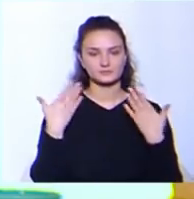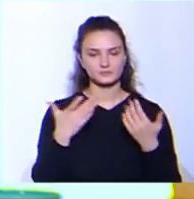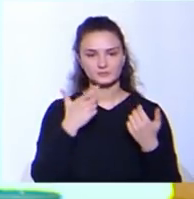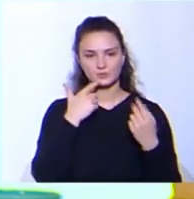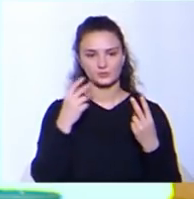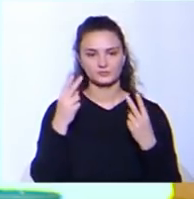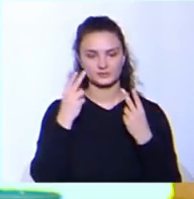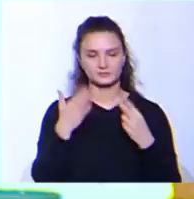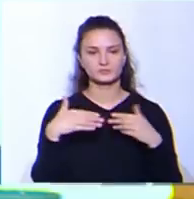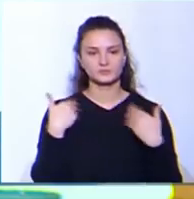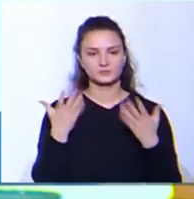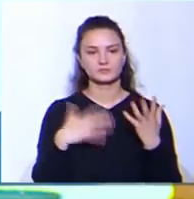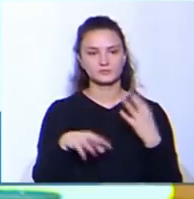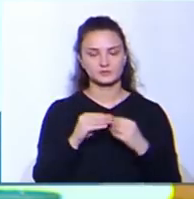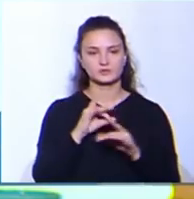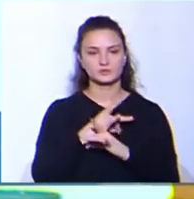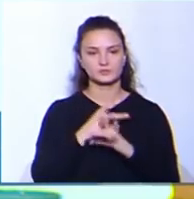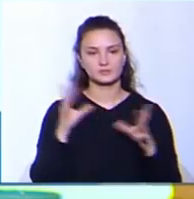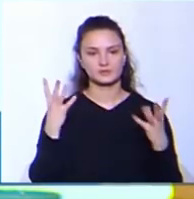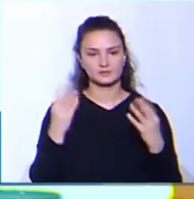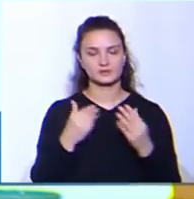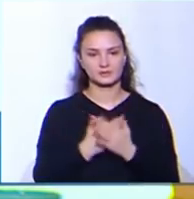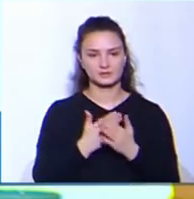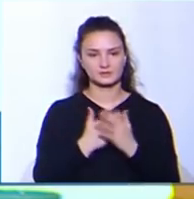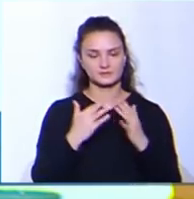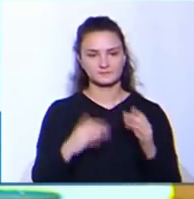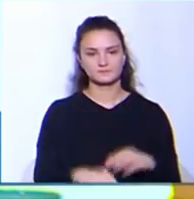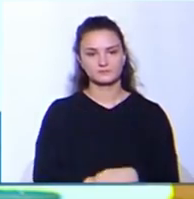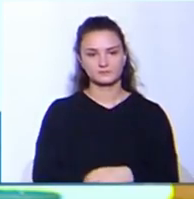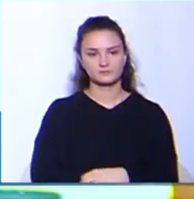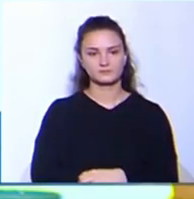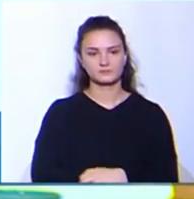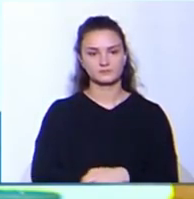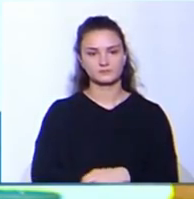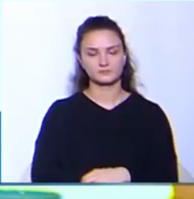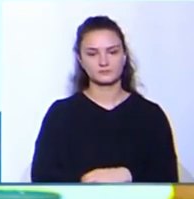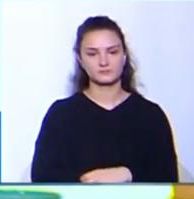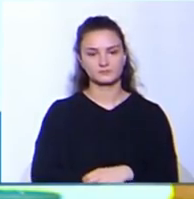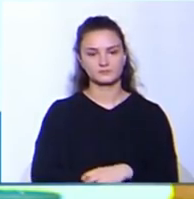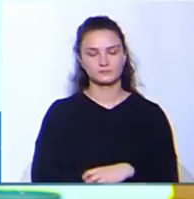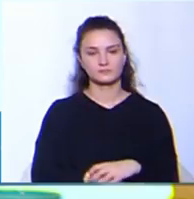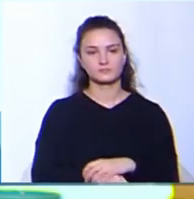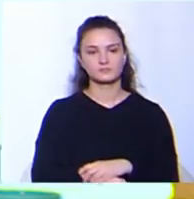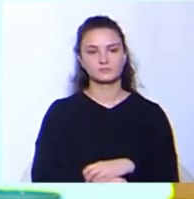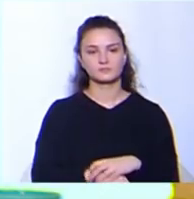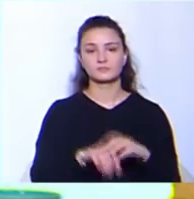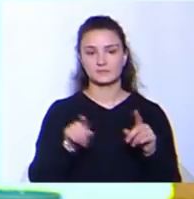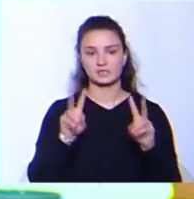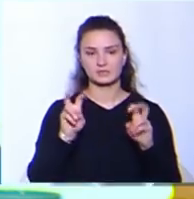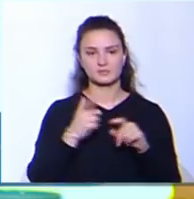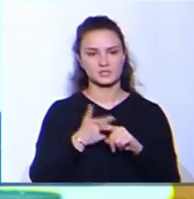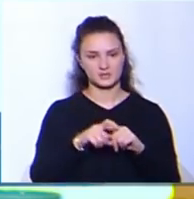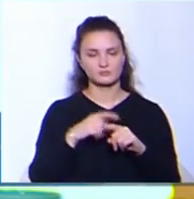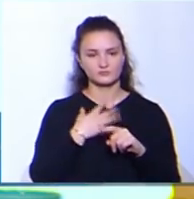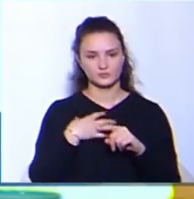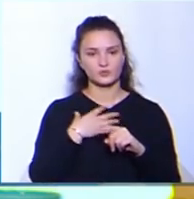მაყურებელს, მივულოცავ ყველას შობა ახალ წელს. ეს თემა, რა თქმა უნდა, ძალიან აქტუალურია და სწორედ ახლა